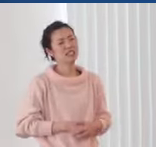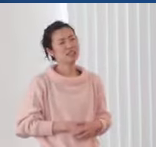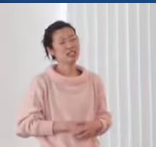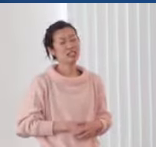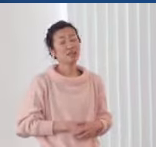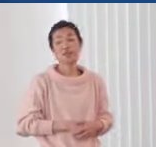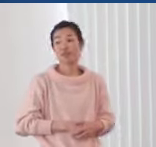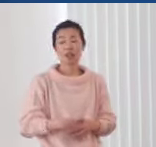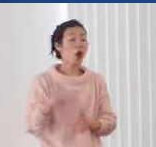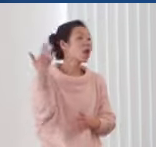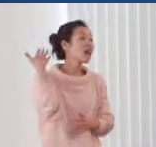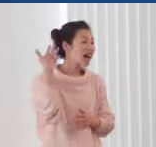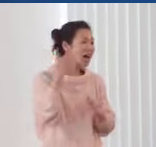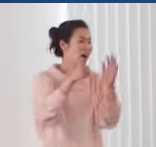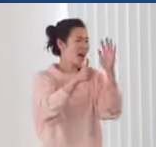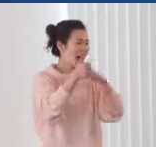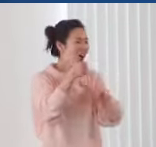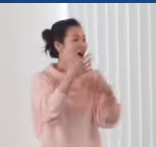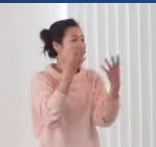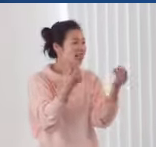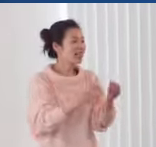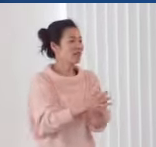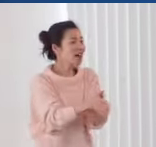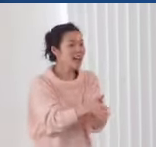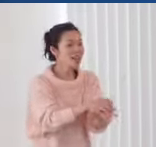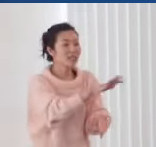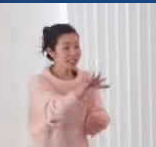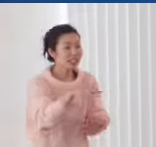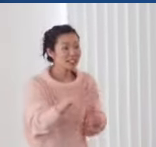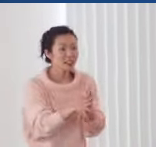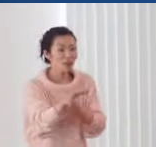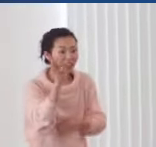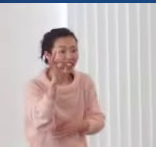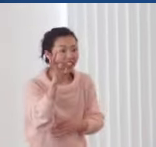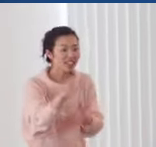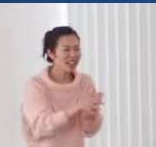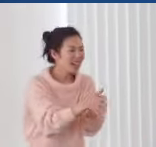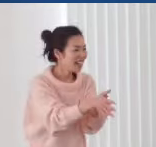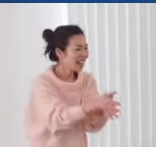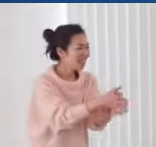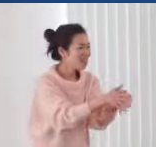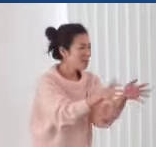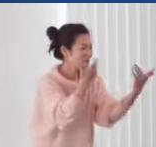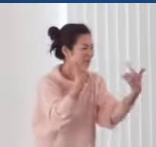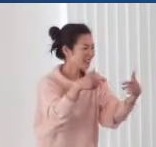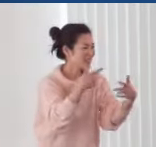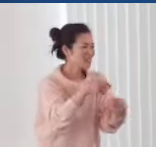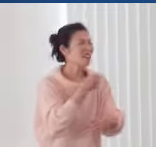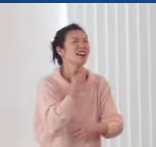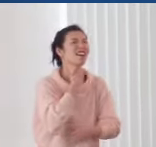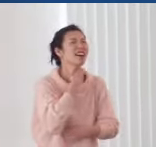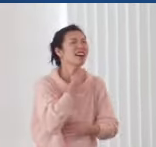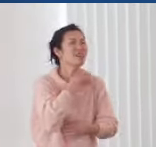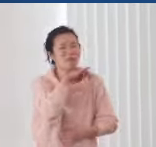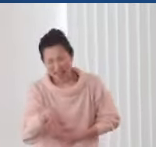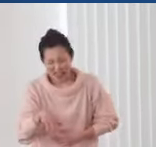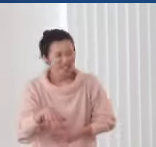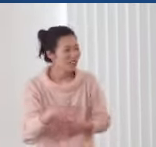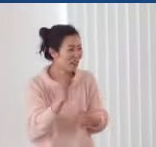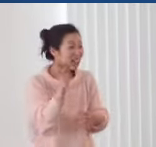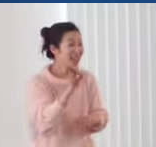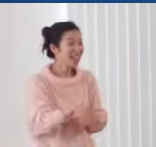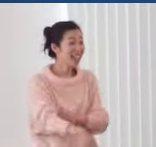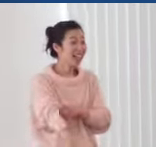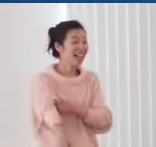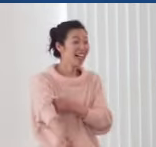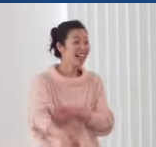この間礼拝終わって手洗ってくださいって言いました。帰って手洗いましたか？はい、結構です。今日も帰って手洗ってください。本